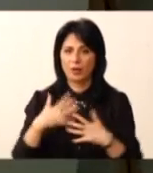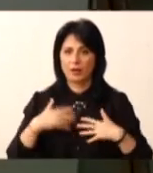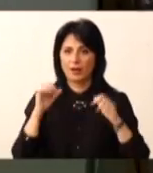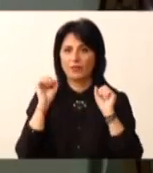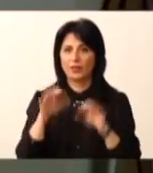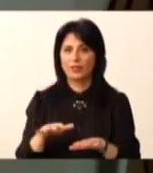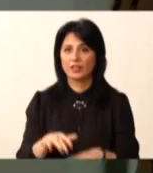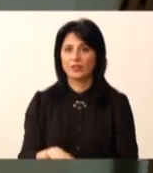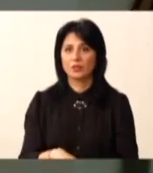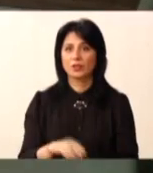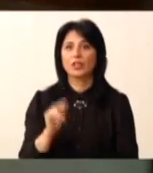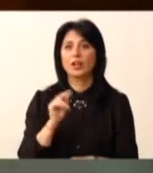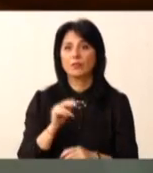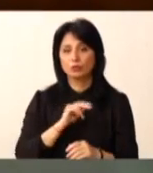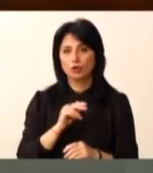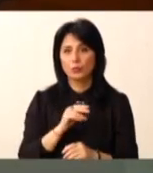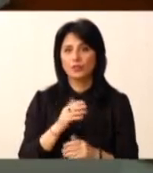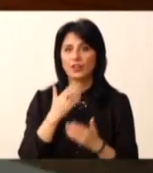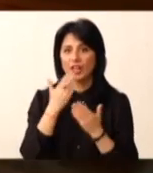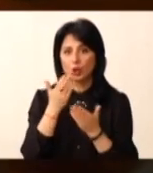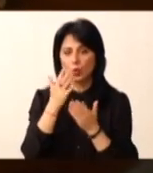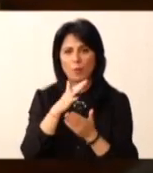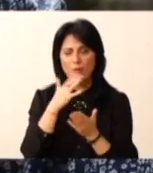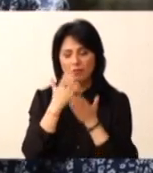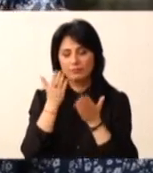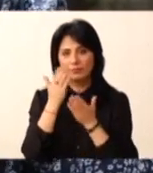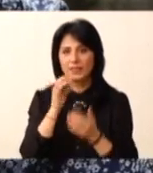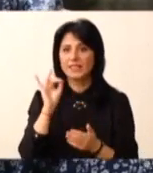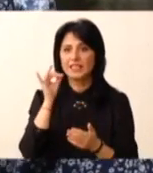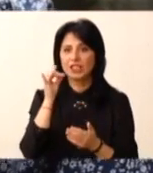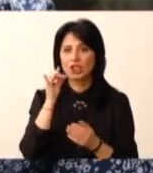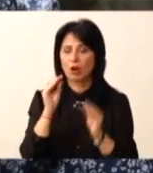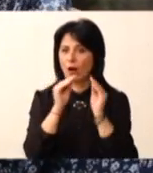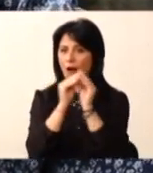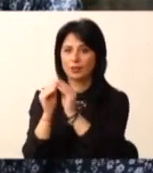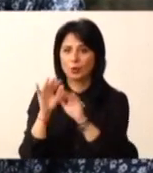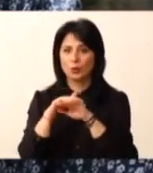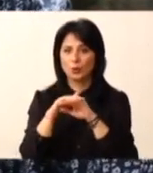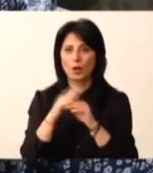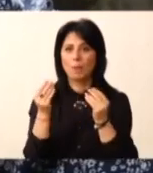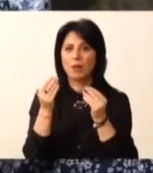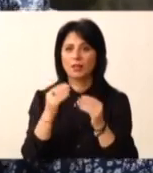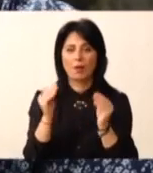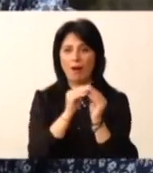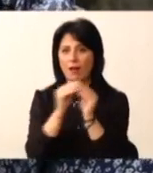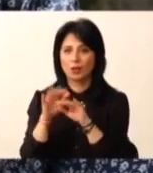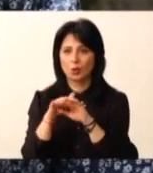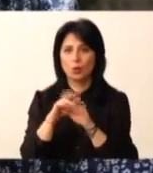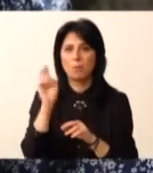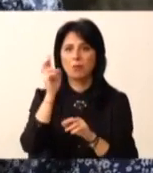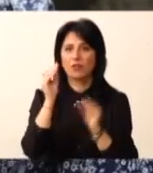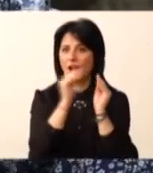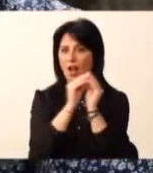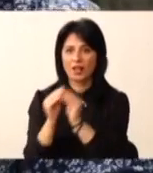გავაკეთე. მუშაობდა, კითხულობდი ძალიან ბევრს. ისტორიაში მქონდა ათები, მათემატიკაში ათები,